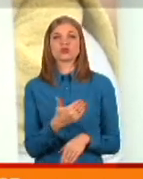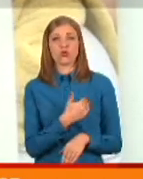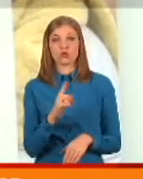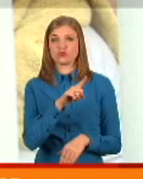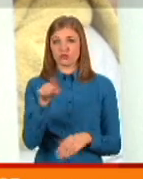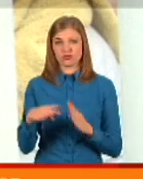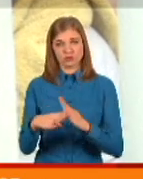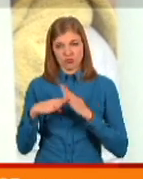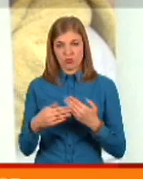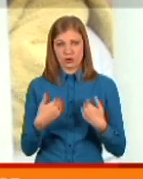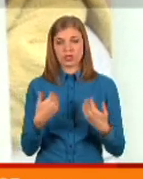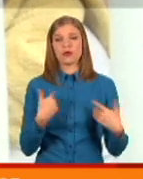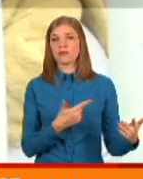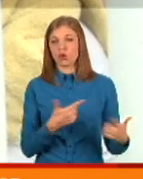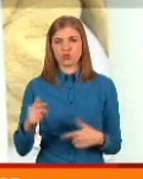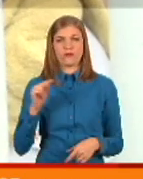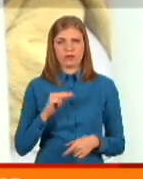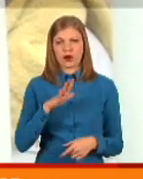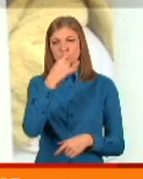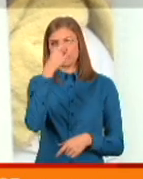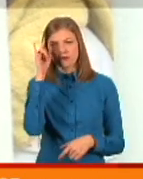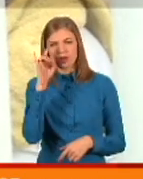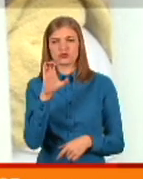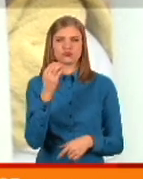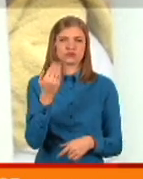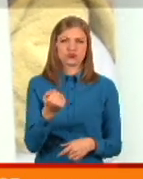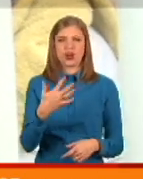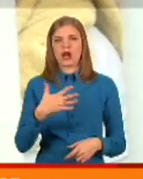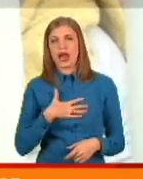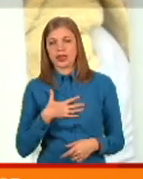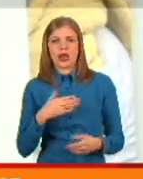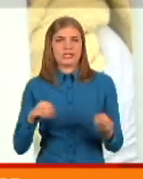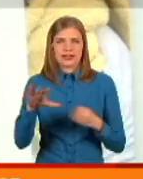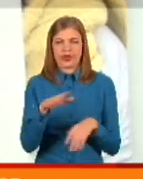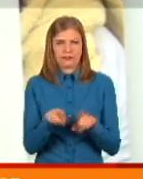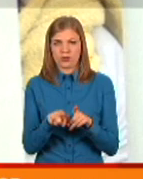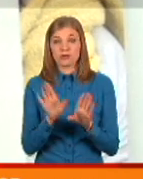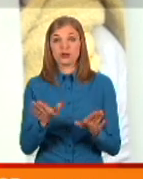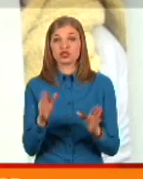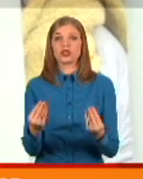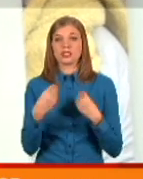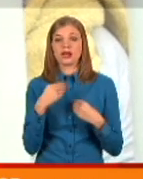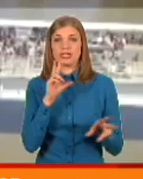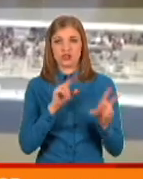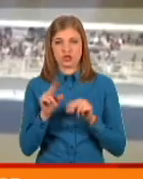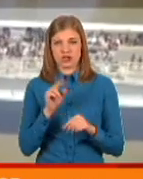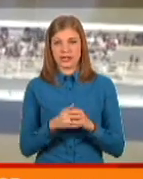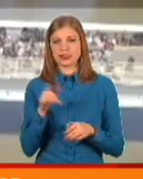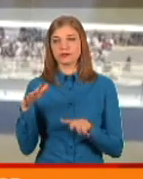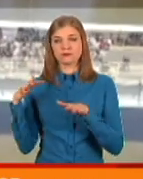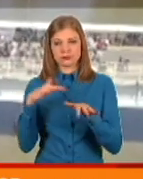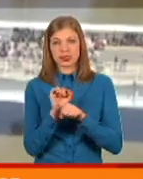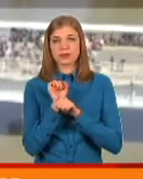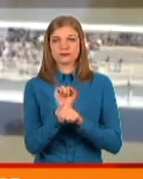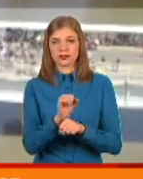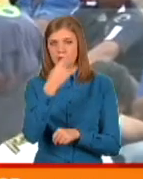щоб вони допомогли нам. Ми готові працювати в Мексиці, Сполучених Штатах, Канаді чи Європі. Нехай лише дадуть нам шанс. Караван